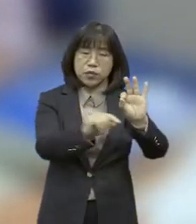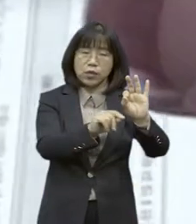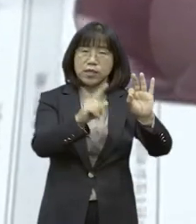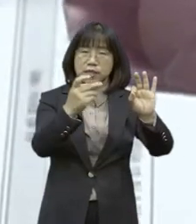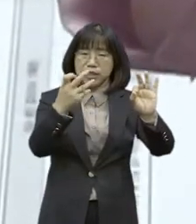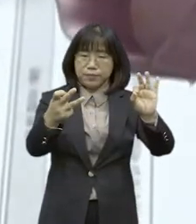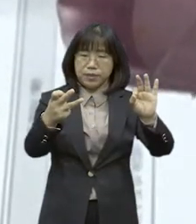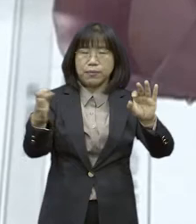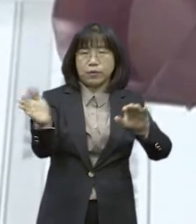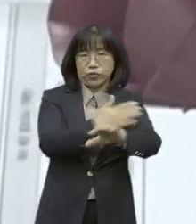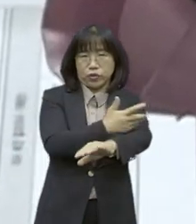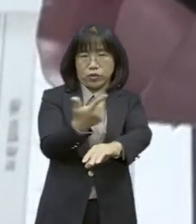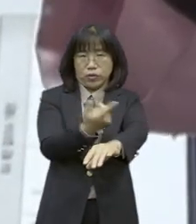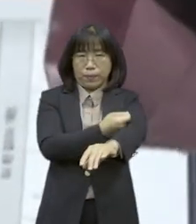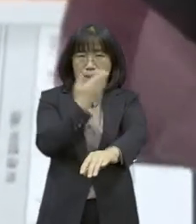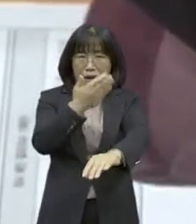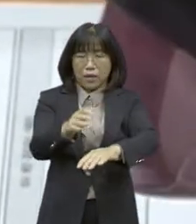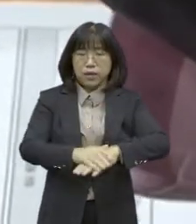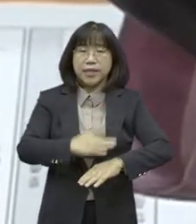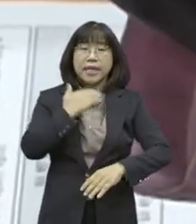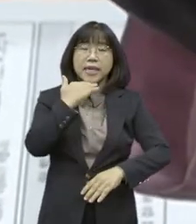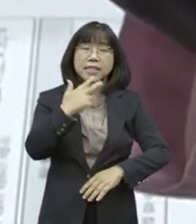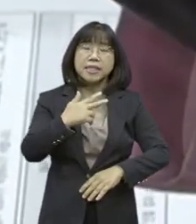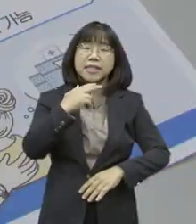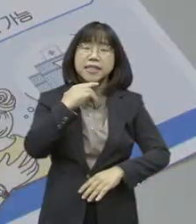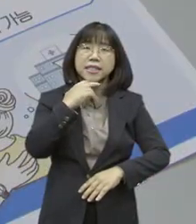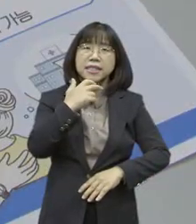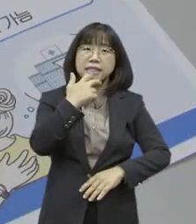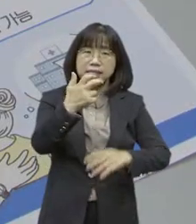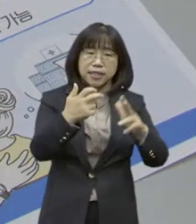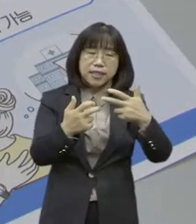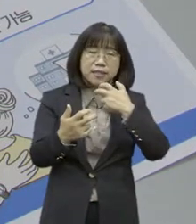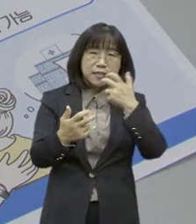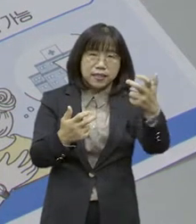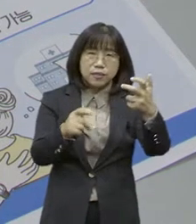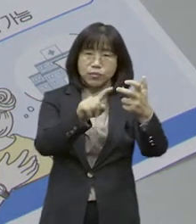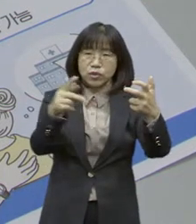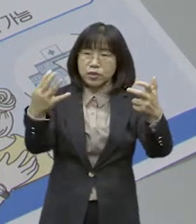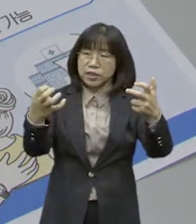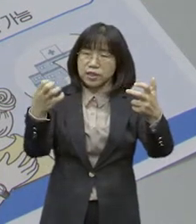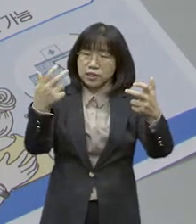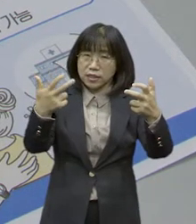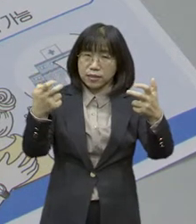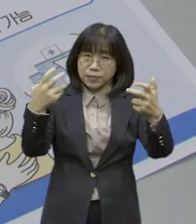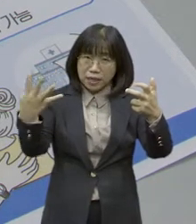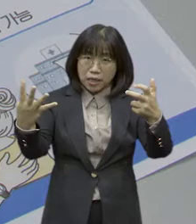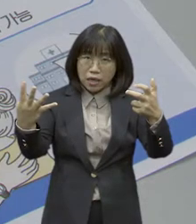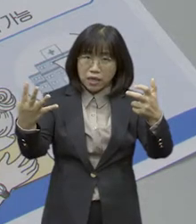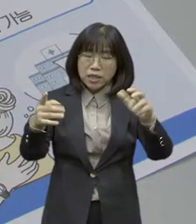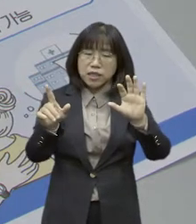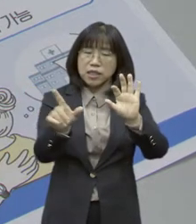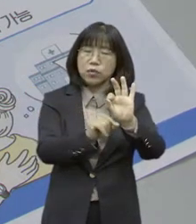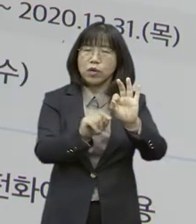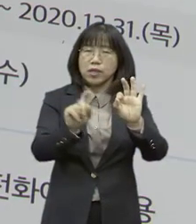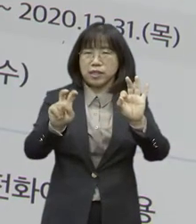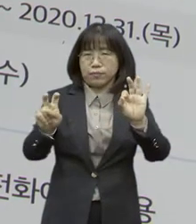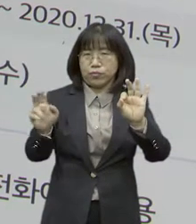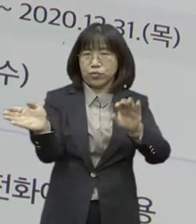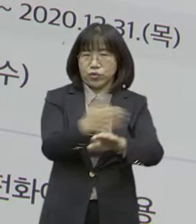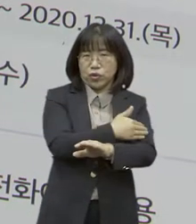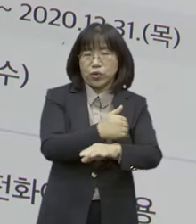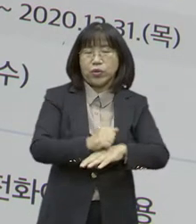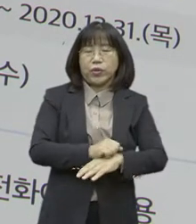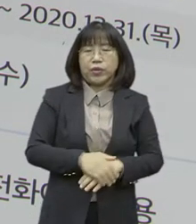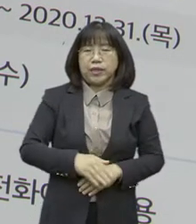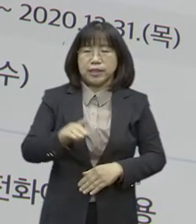10월 13일부터 시작됩니다. 만 70세에서 74세까지는 10월 20일부터, 만